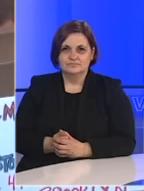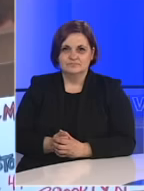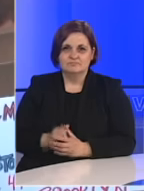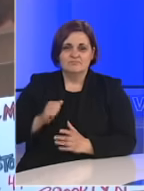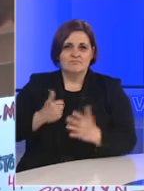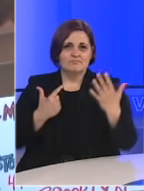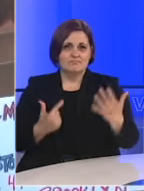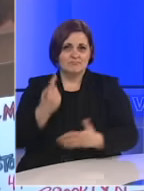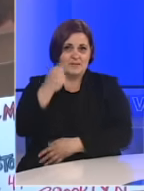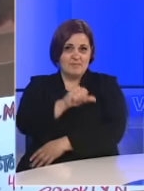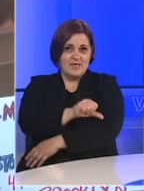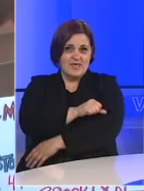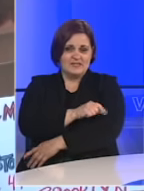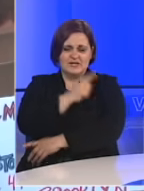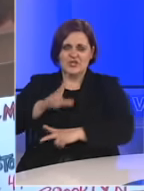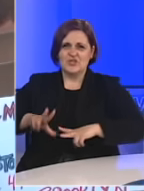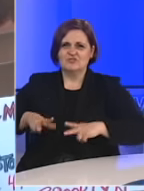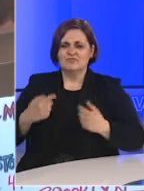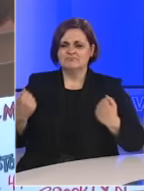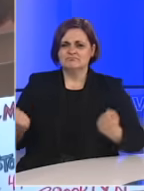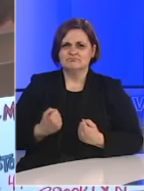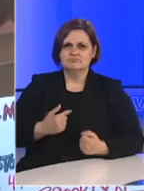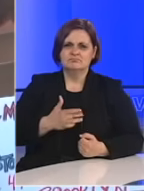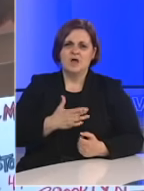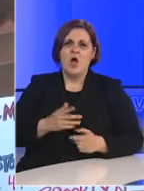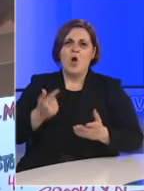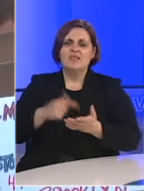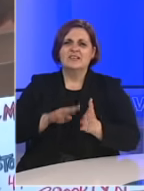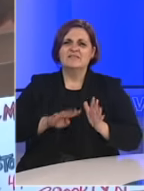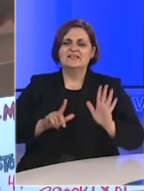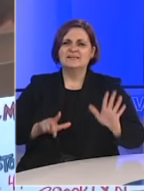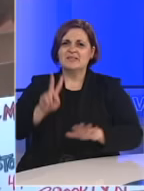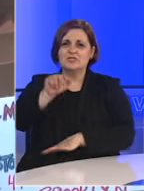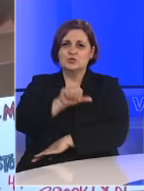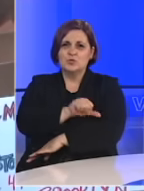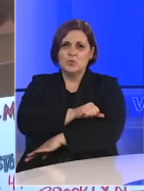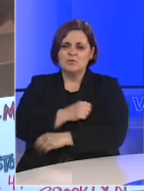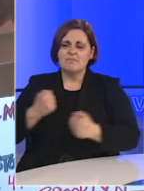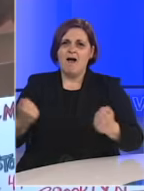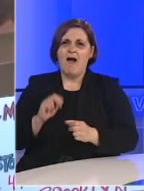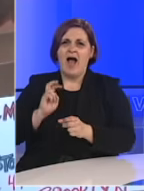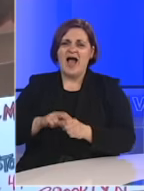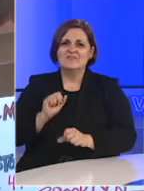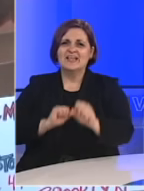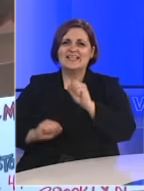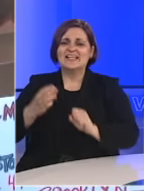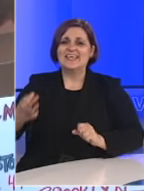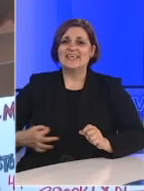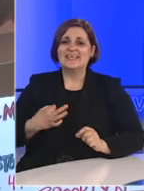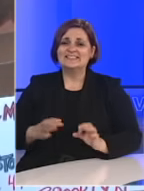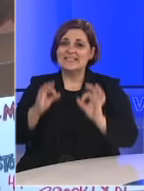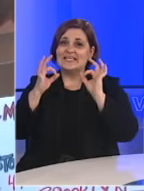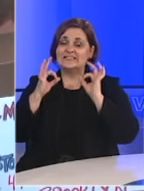Imam 71 godinu i cijeli život sam aktivista. Od 1972. godine sam aktivista za zaštitu zdravlja